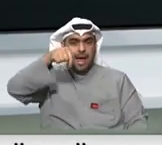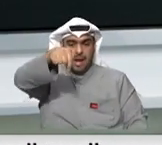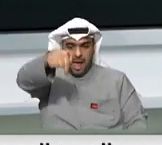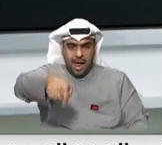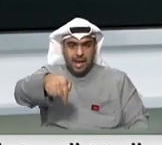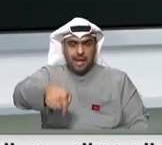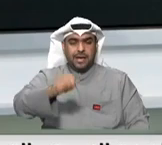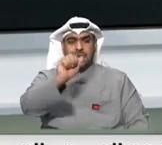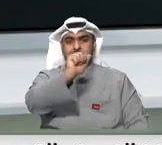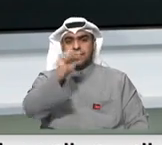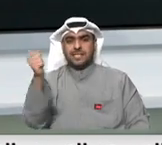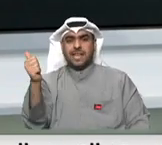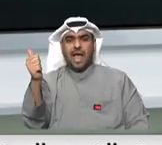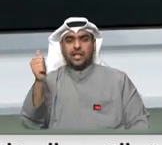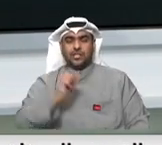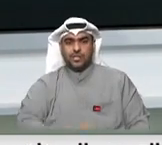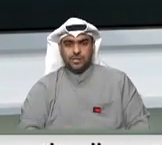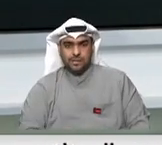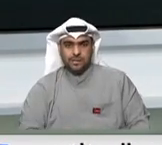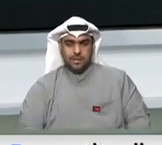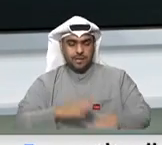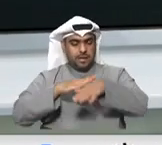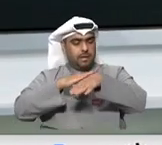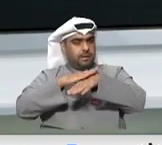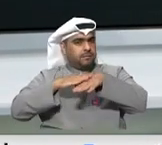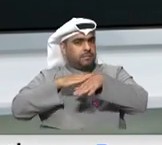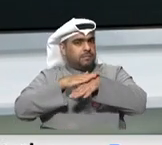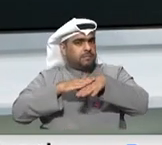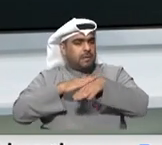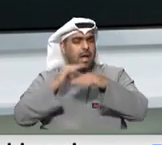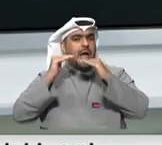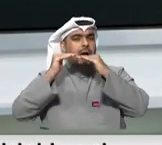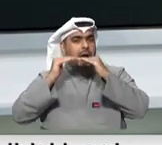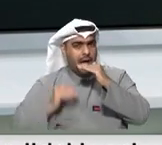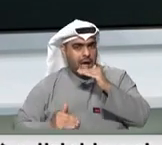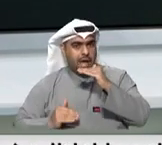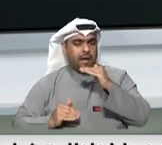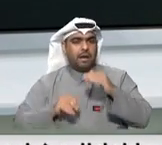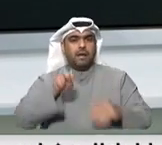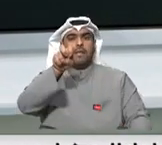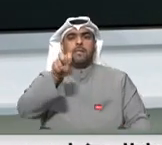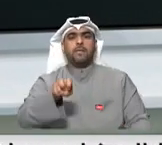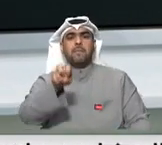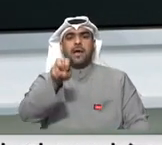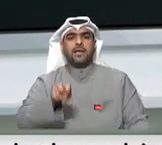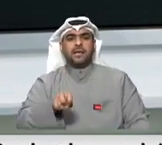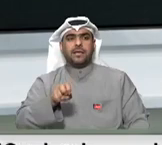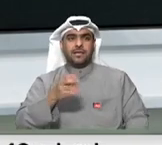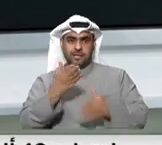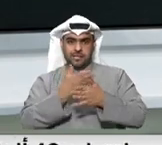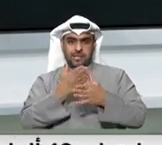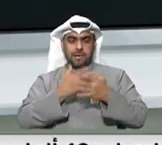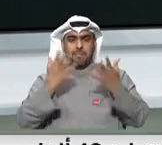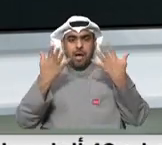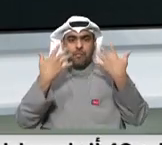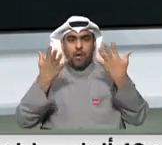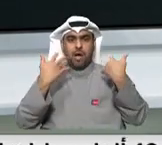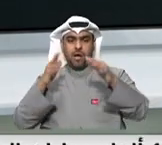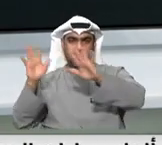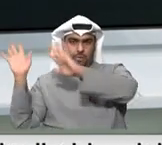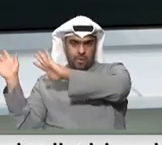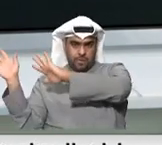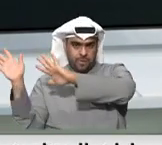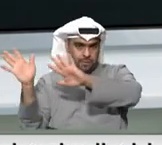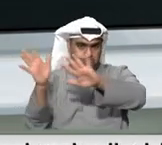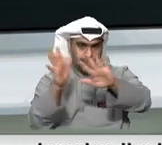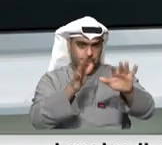المسجلة 16 درجة مئوية، ولكن المحسوسة في مدينة الكويت 8 درجات مئوية بسبب نشاط الرياح واعتدال الرياح.